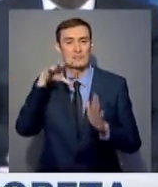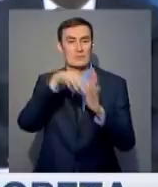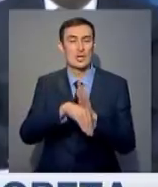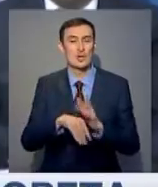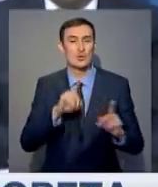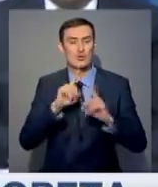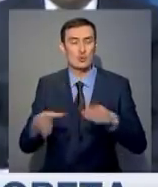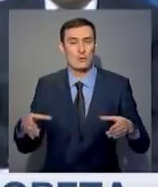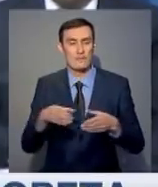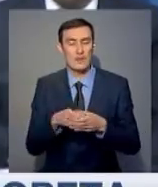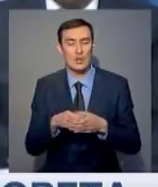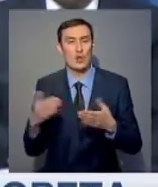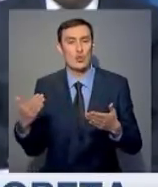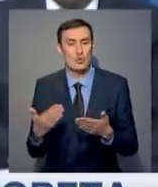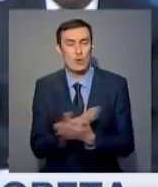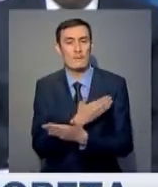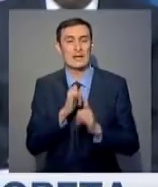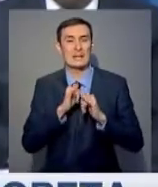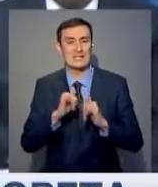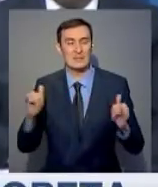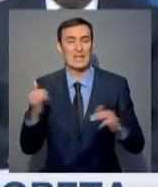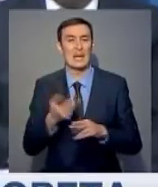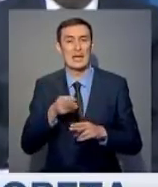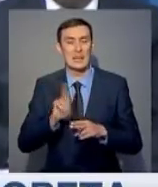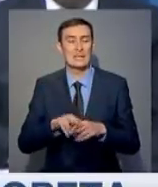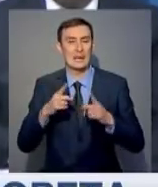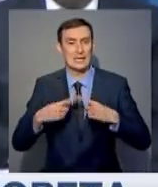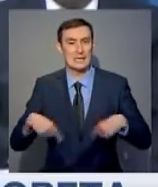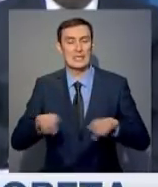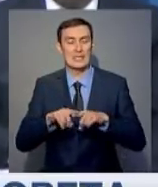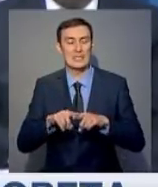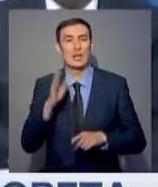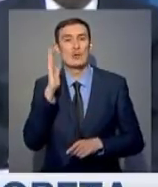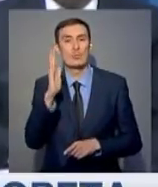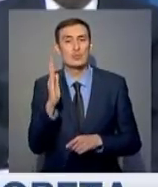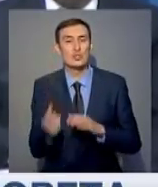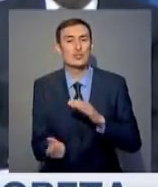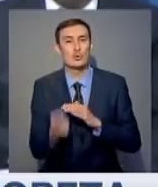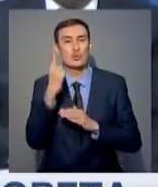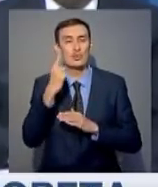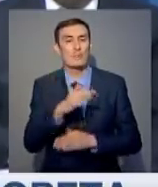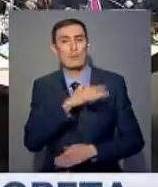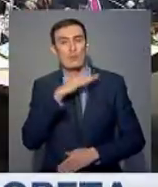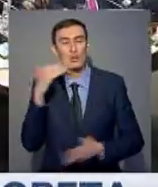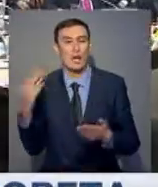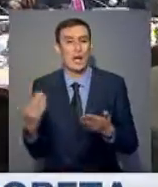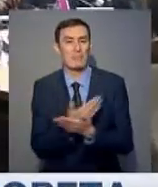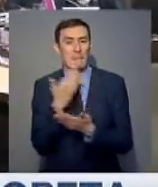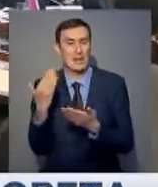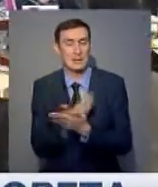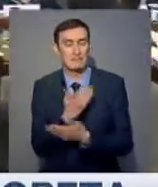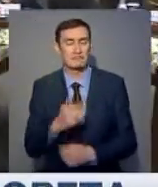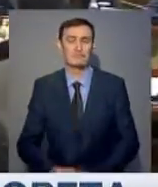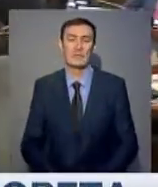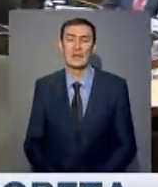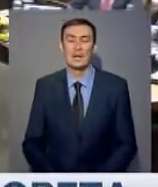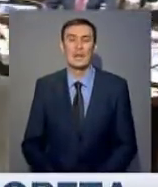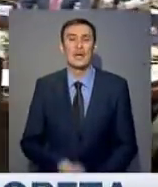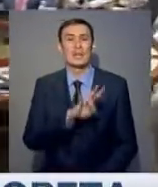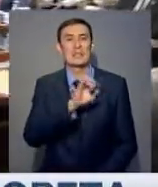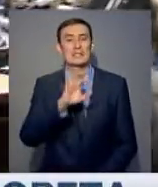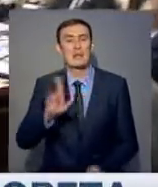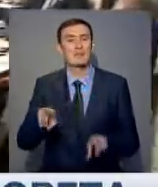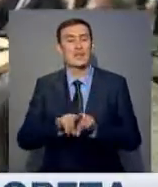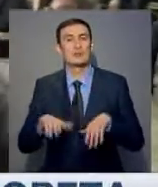совету придаст новое дыхание этой организации станет источником многих обновлений более того нурсултан назарбаев